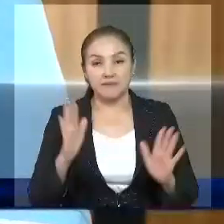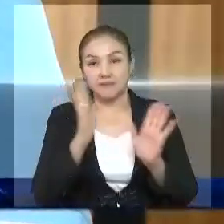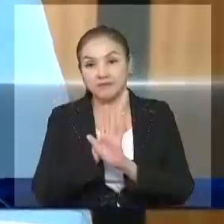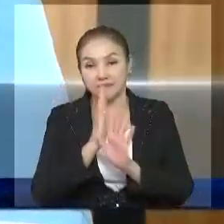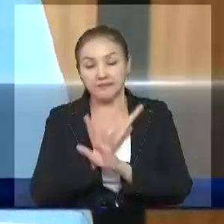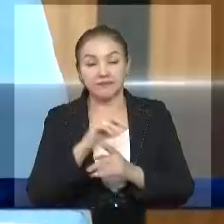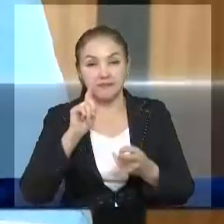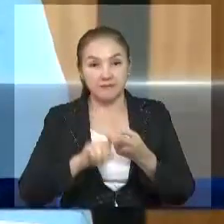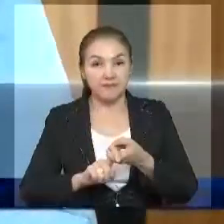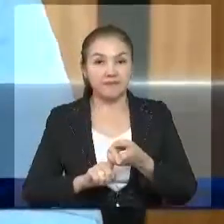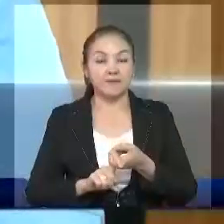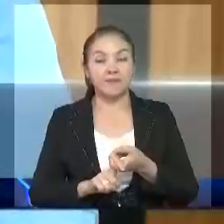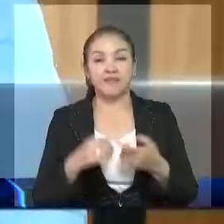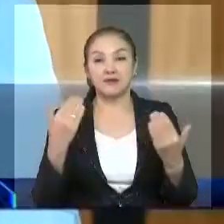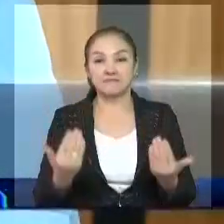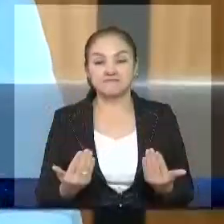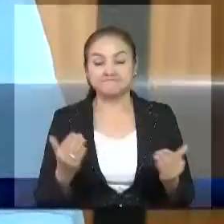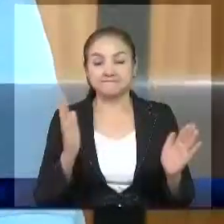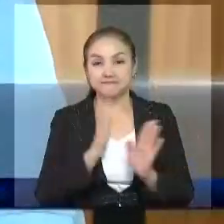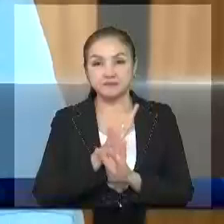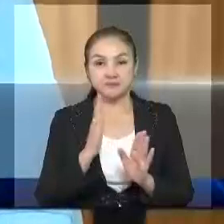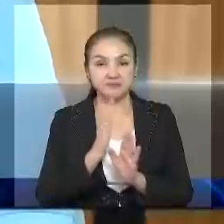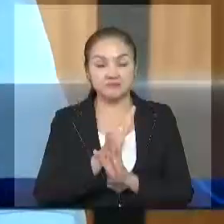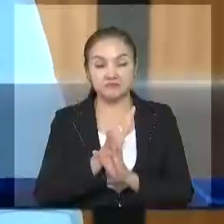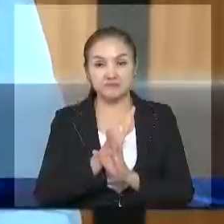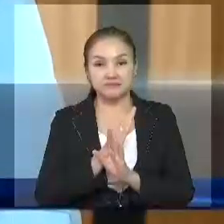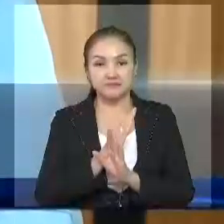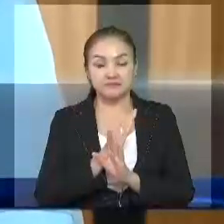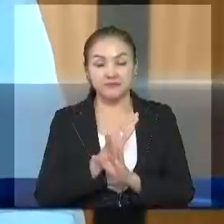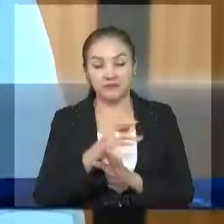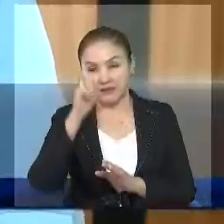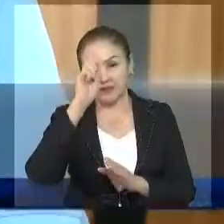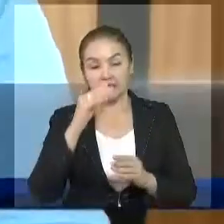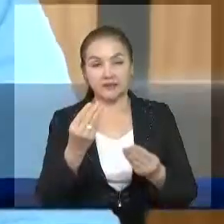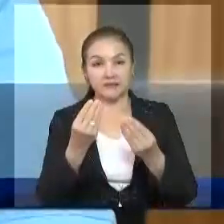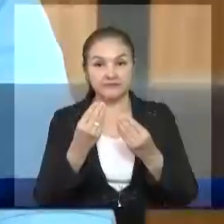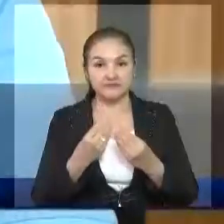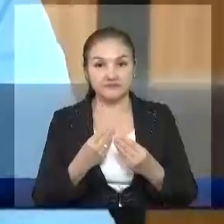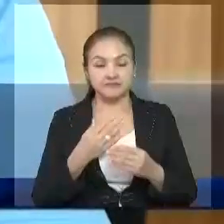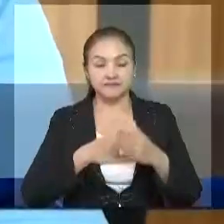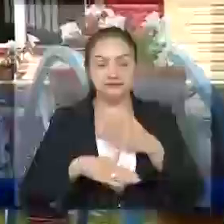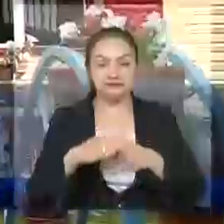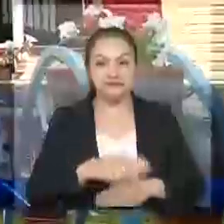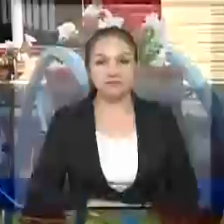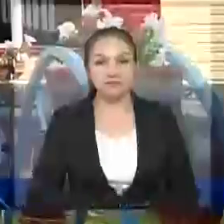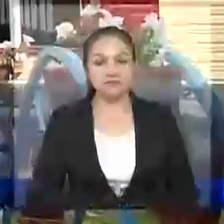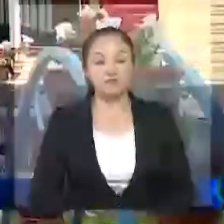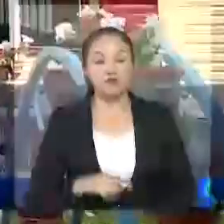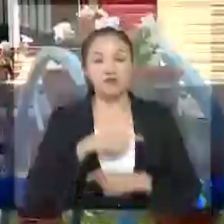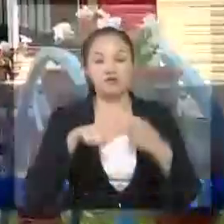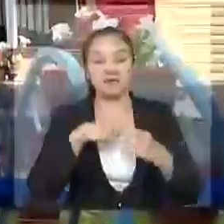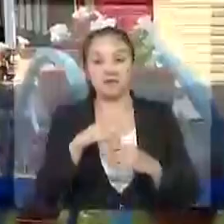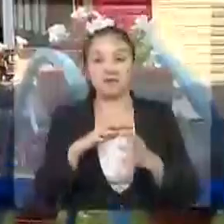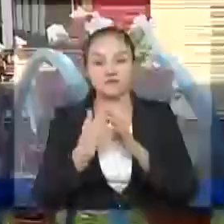әлі тәуелдіміз. Міне бейіл табиғат Алла тағала беріп тұр, біз міне қуанып отырмыз. Кәсіпкердің ауыл